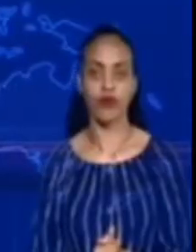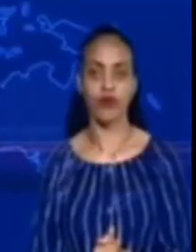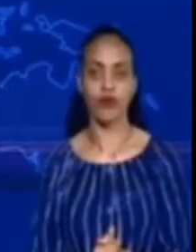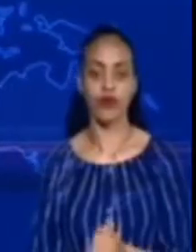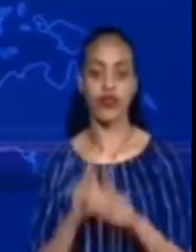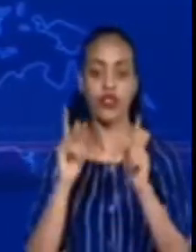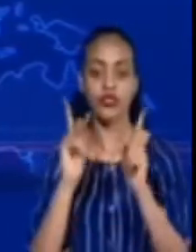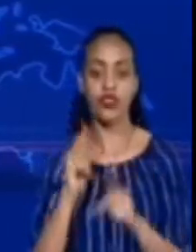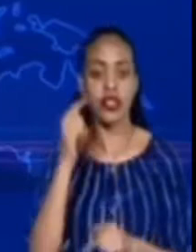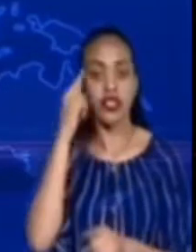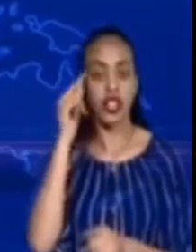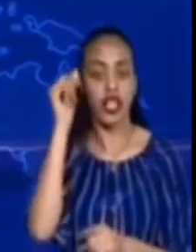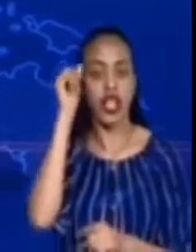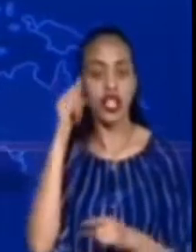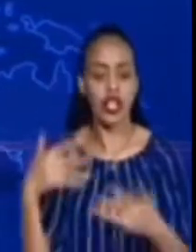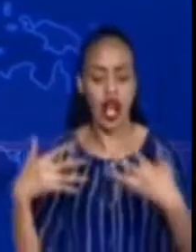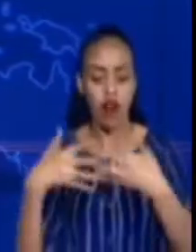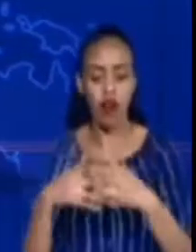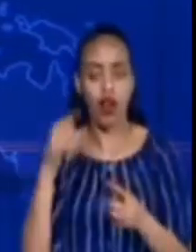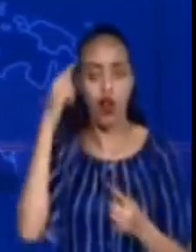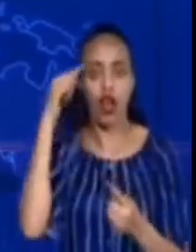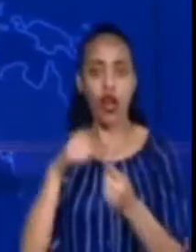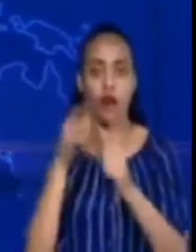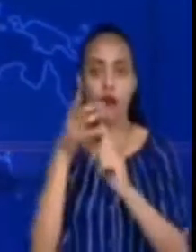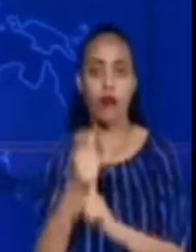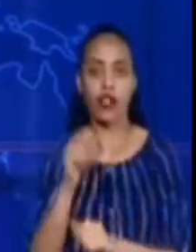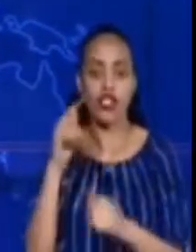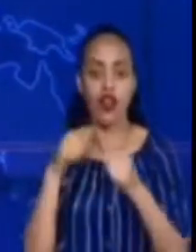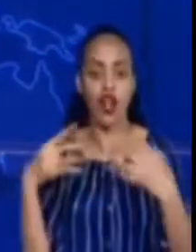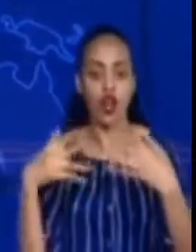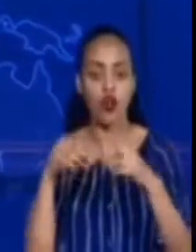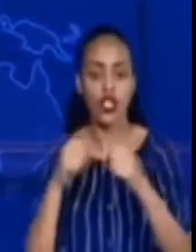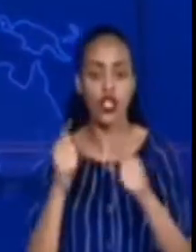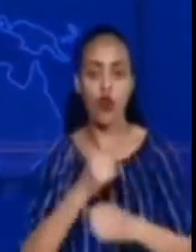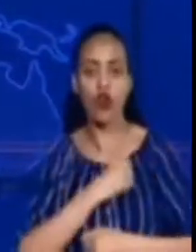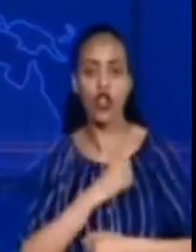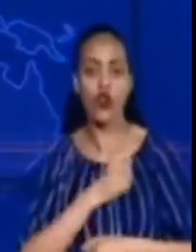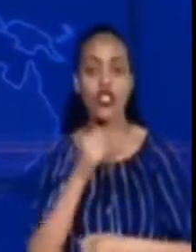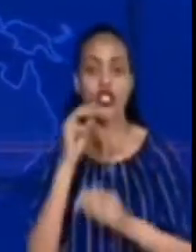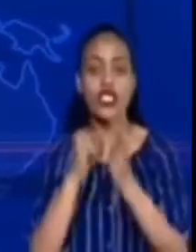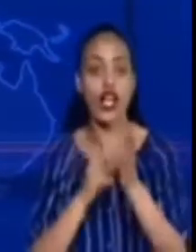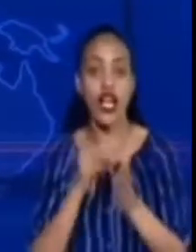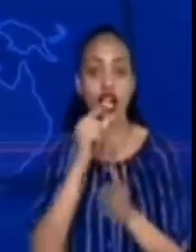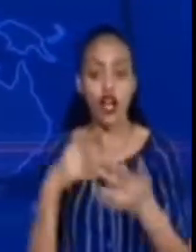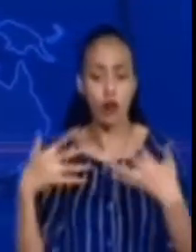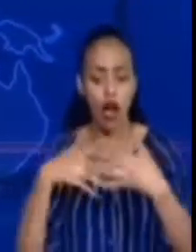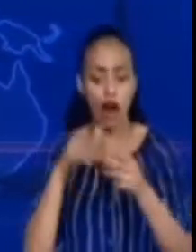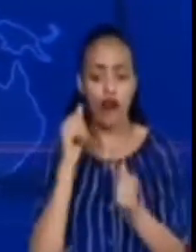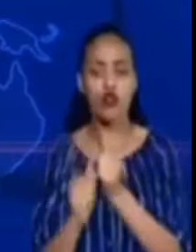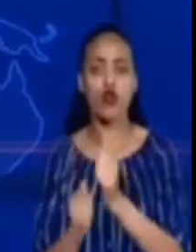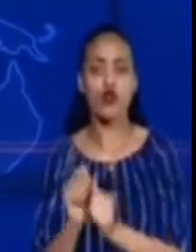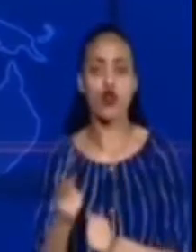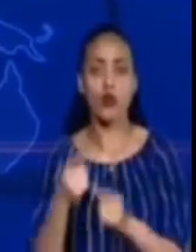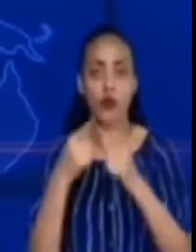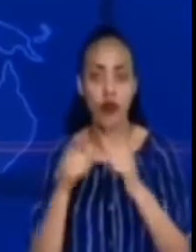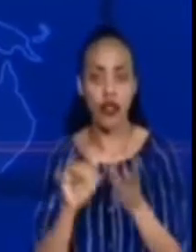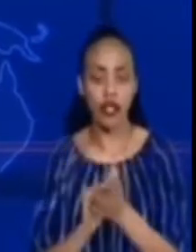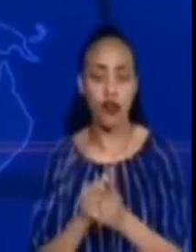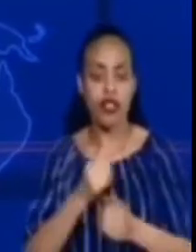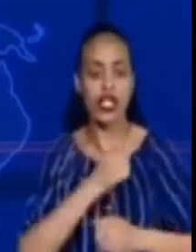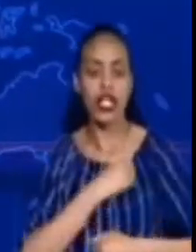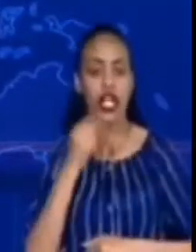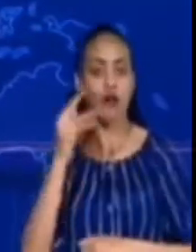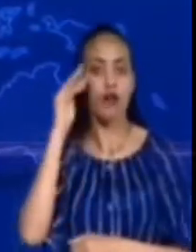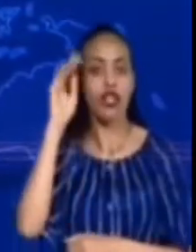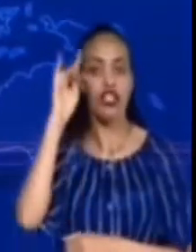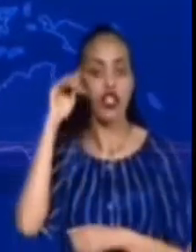እርሶም ይሳደባሉ ሁሉን ይናገራሉ እኔ አዋቂ ነኝ እኔ ሁሉ ቻይ ነኝ ይላሉ 24 ሰዓት ስራ አይሰሩም እንዴ ለርሶ ጥሩ